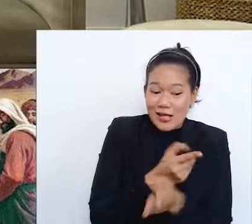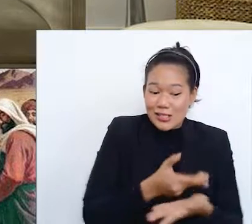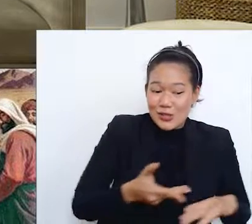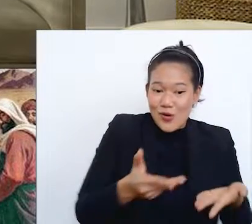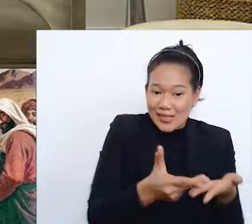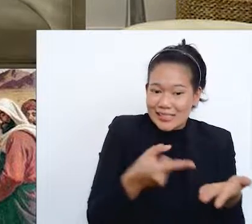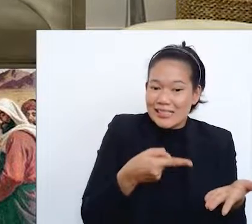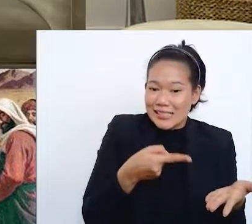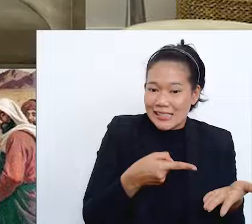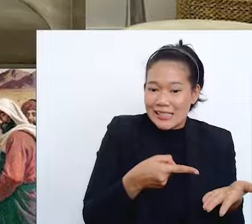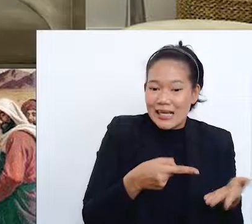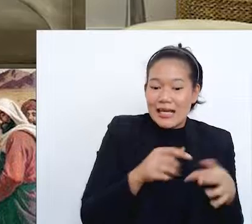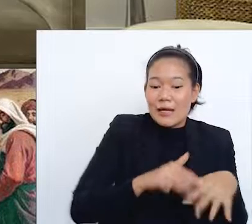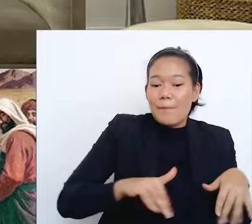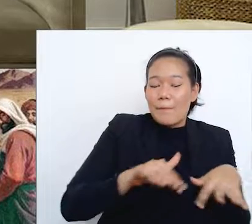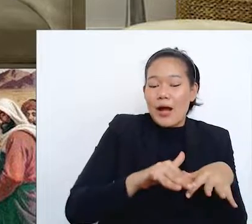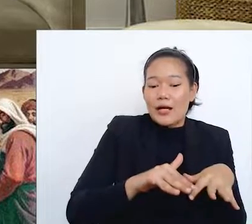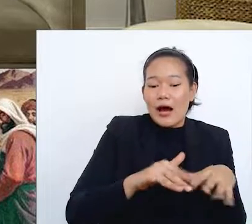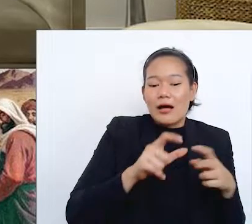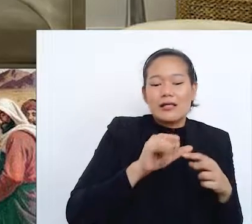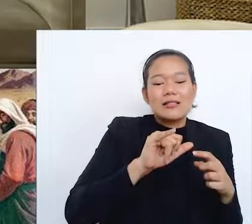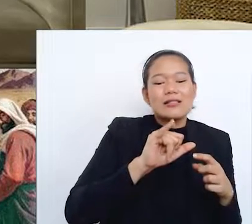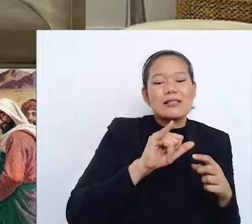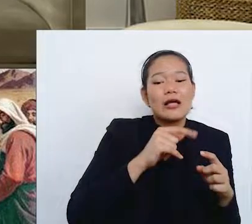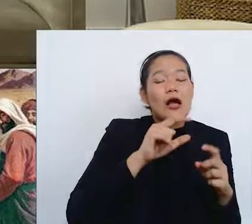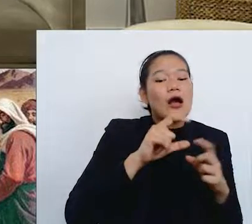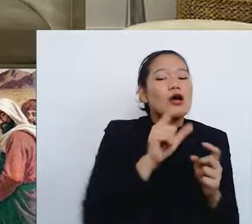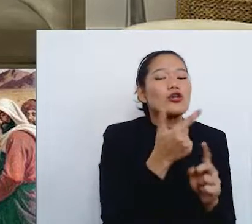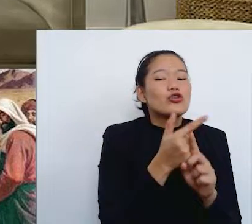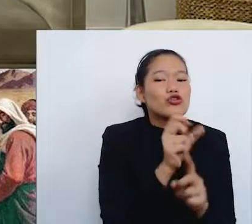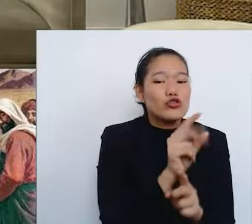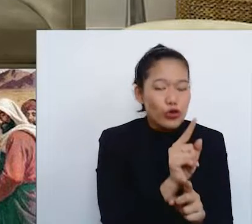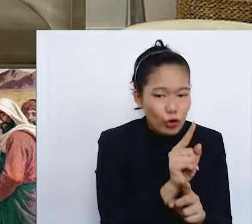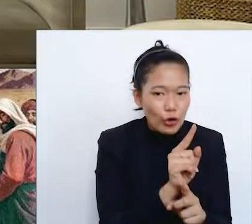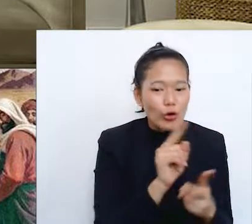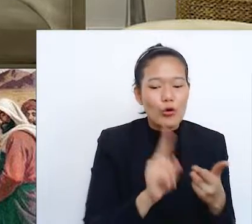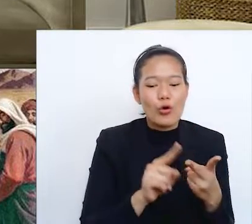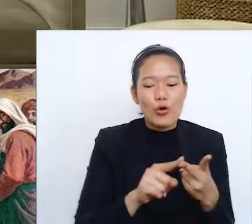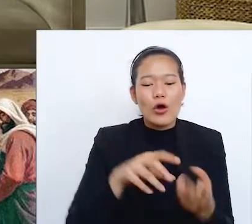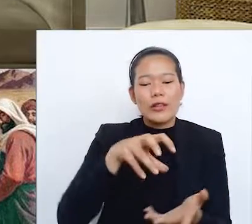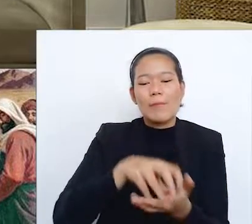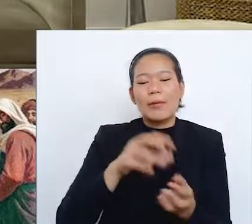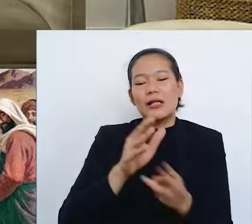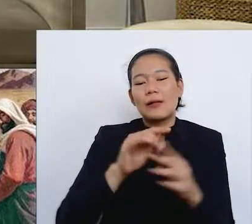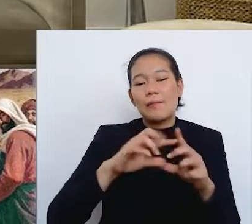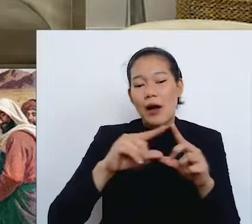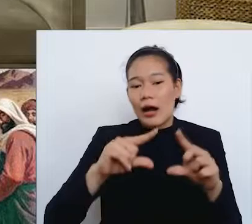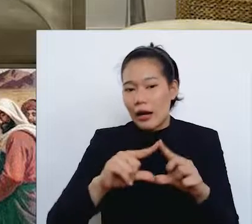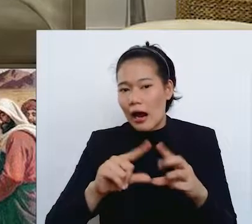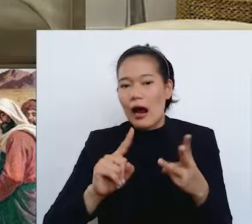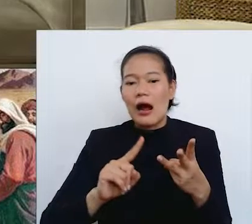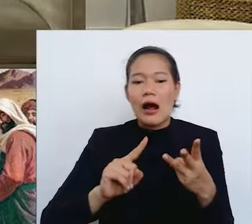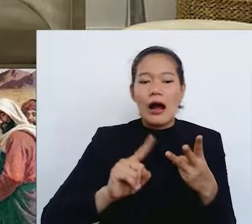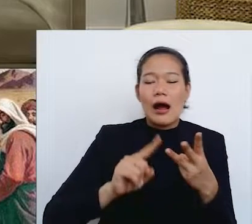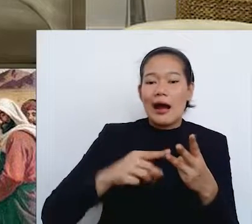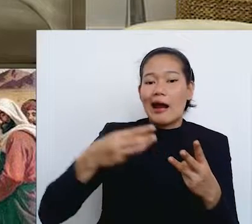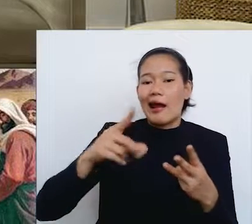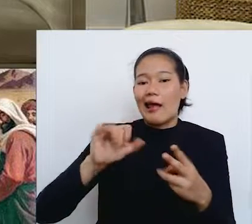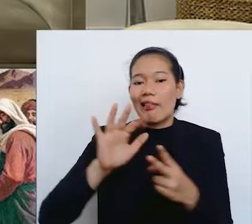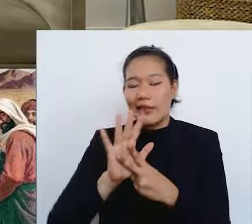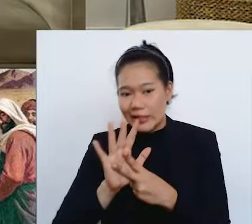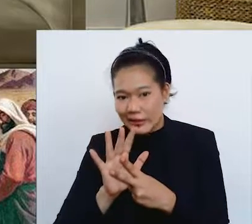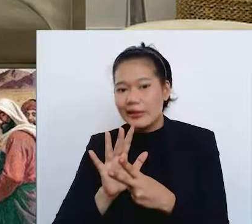sebelumnya, yaitu ketika mereka ada di padang gurun Syur, ketika mereka harus ada di Mara, mereka ada di